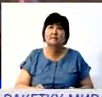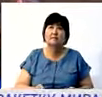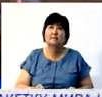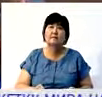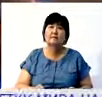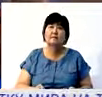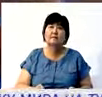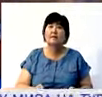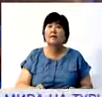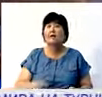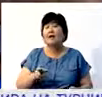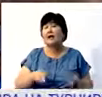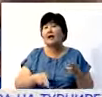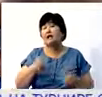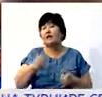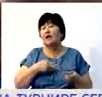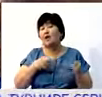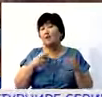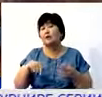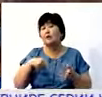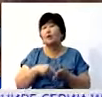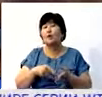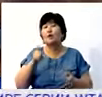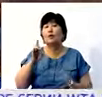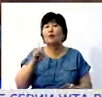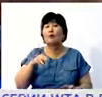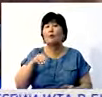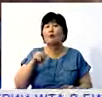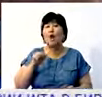выиграть. На эти соревнования я приехал из города Хромтау,